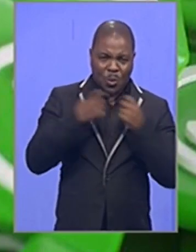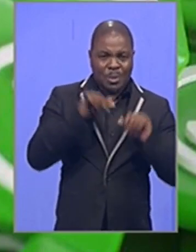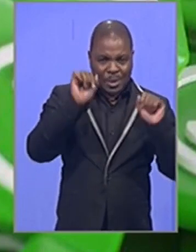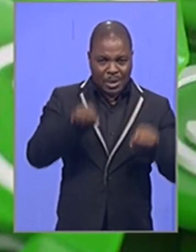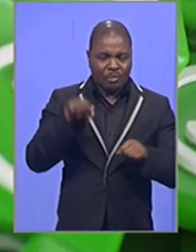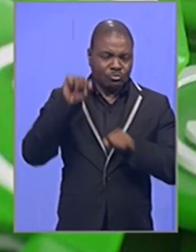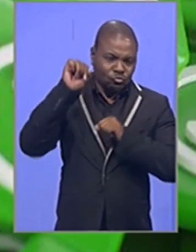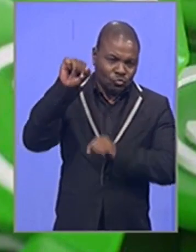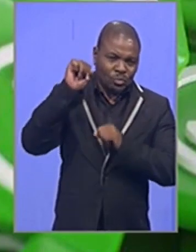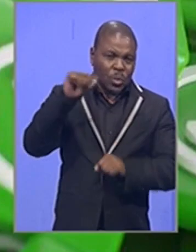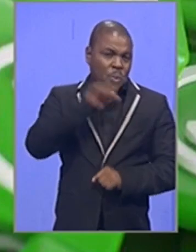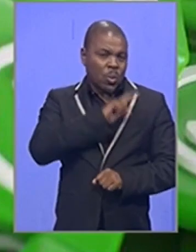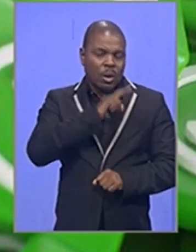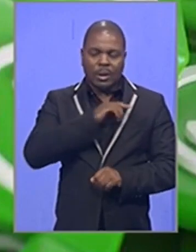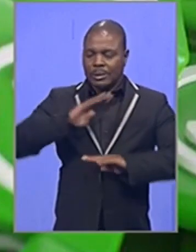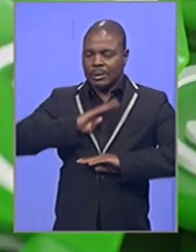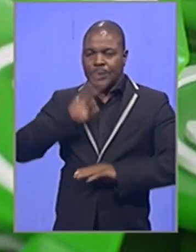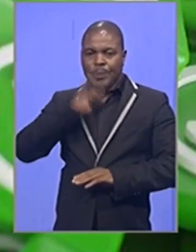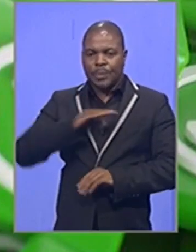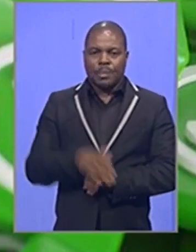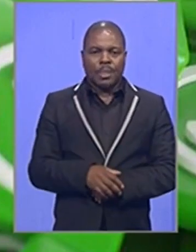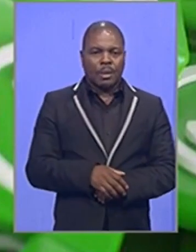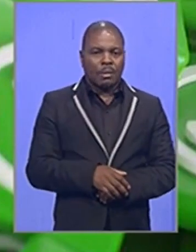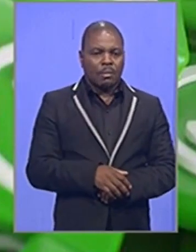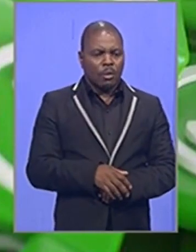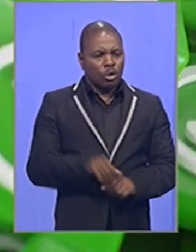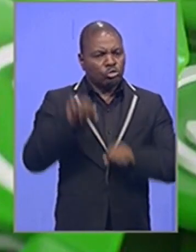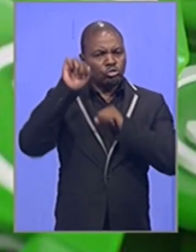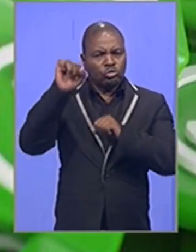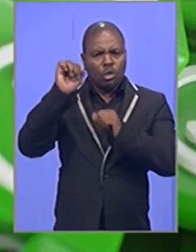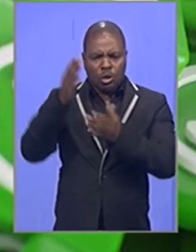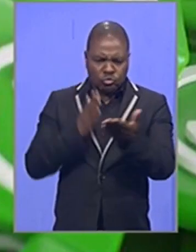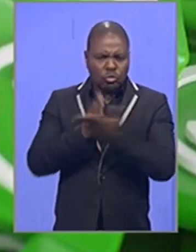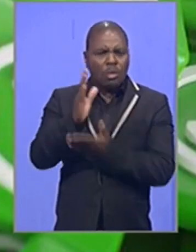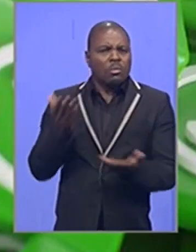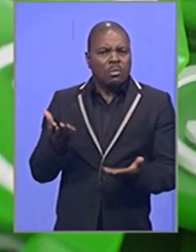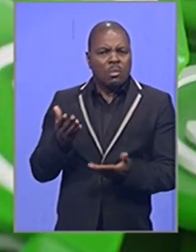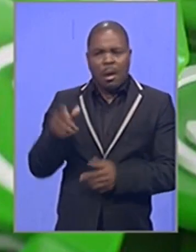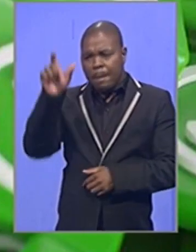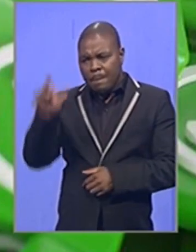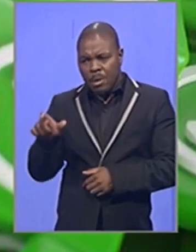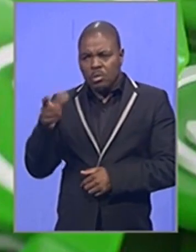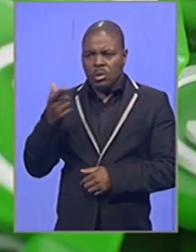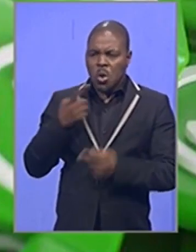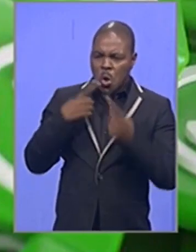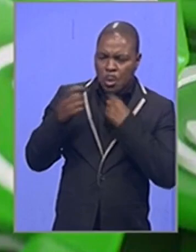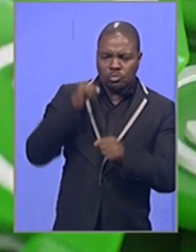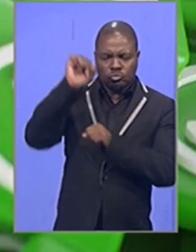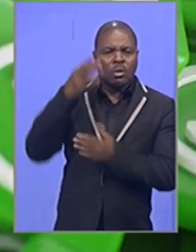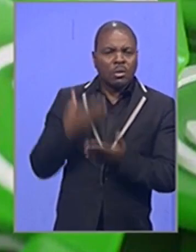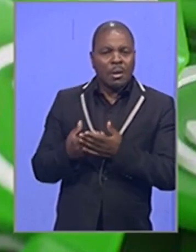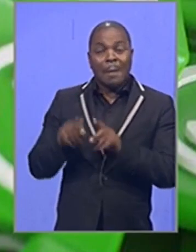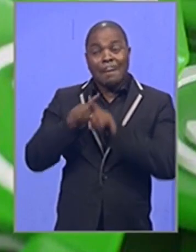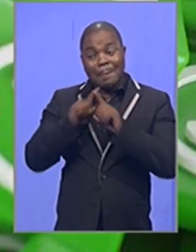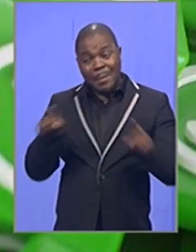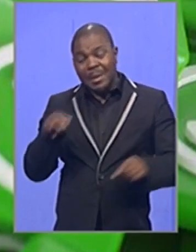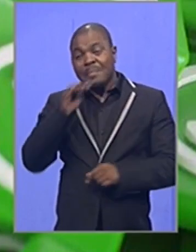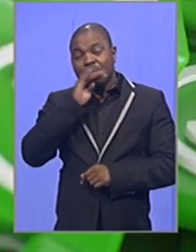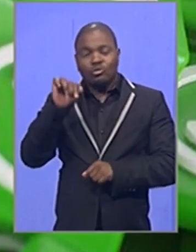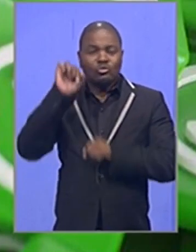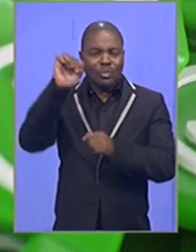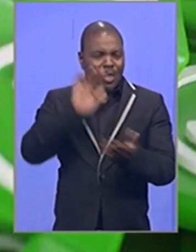toi jwalo hobane ba sa khotsofala. Di-strike di dumelletswa ke re mongwe le mongwe a ngongore ha yo strike mara ha ba rora o strike